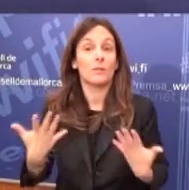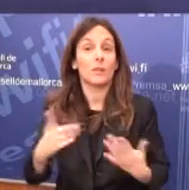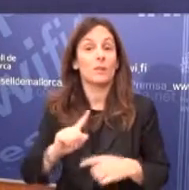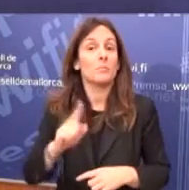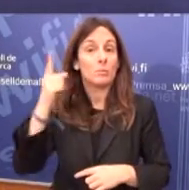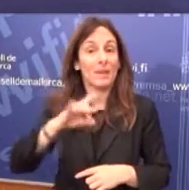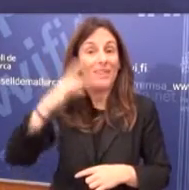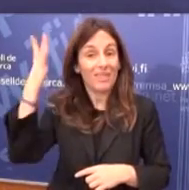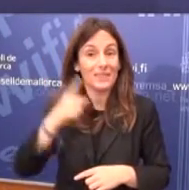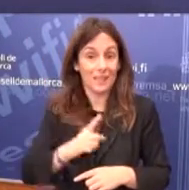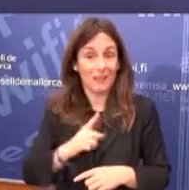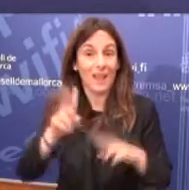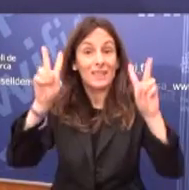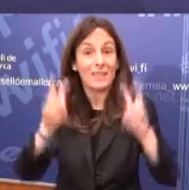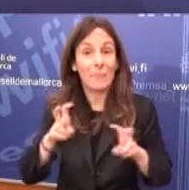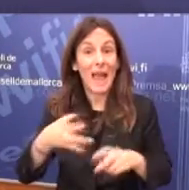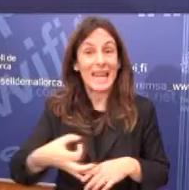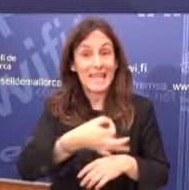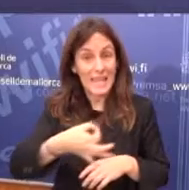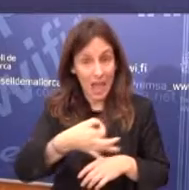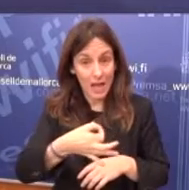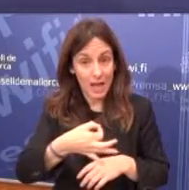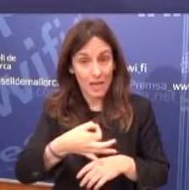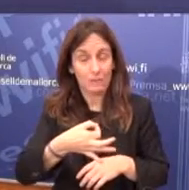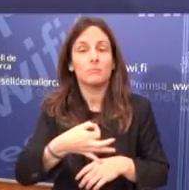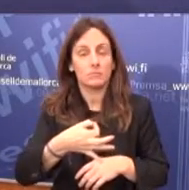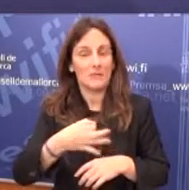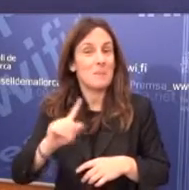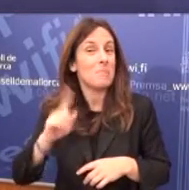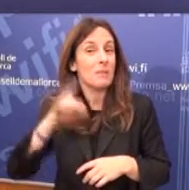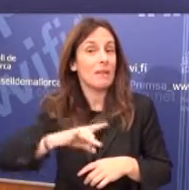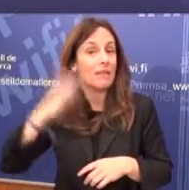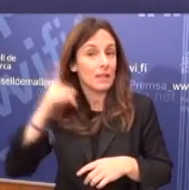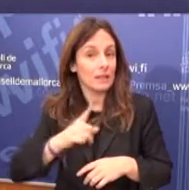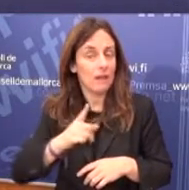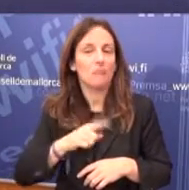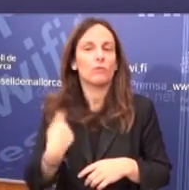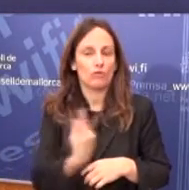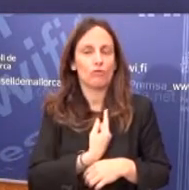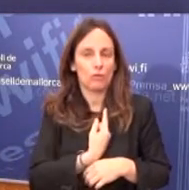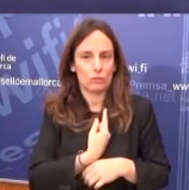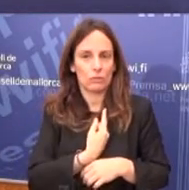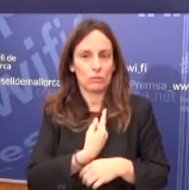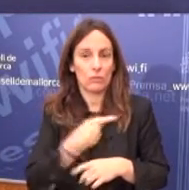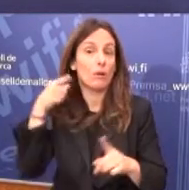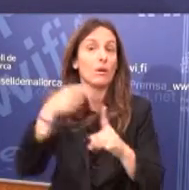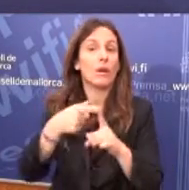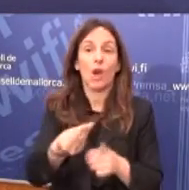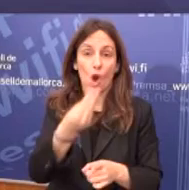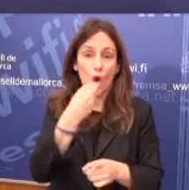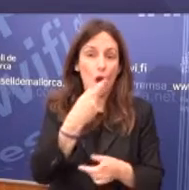primera iniciativa que hem tingut a nivell d'àmbit d'insular tota Mallorca de coordinar per poder